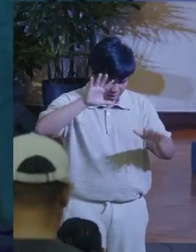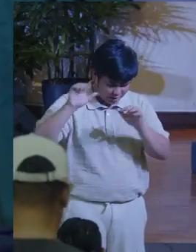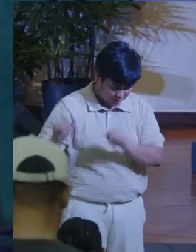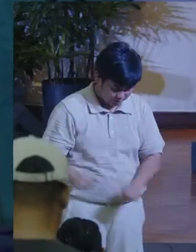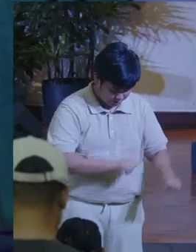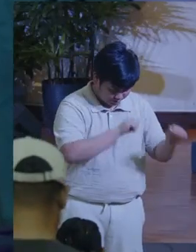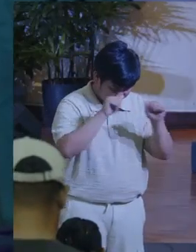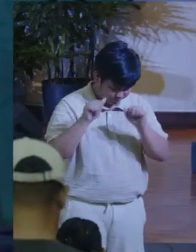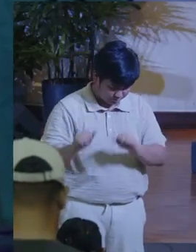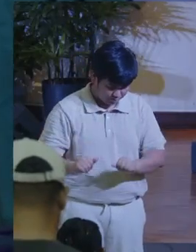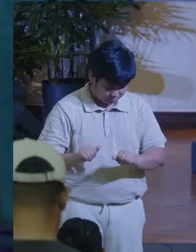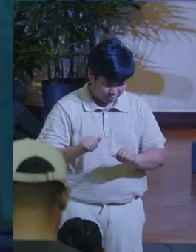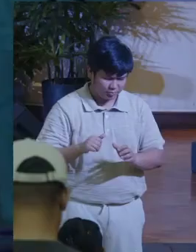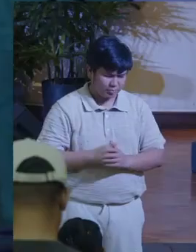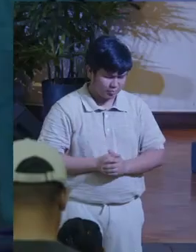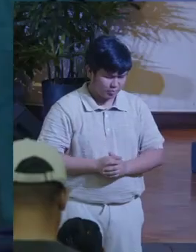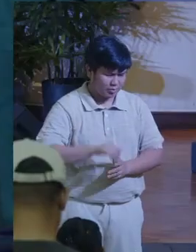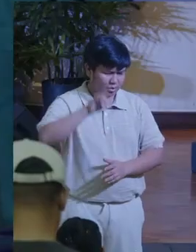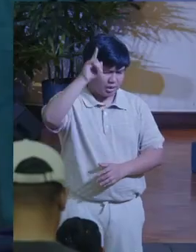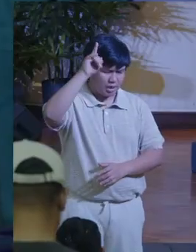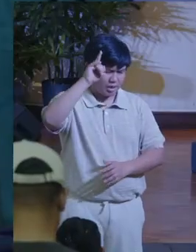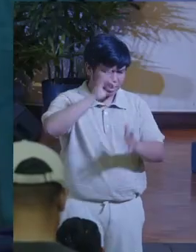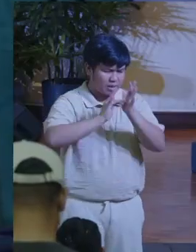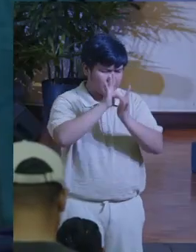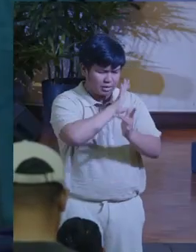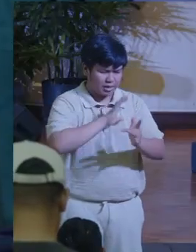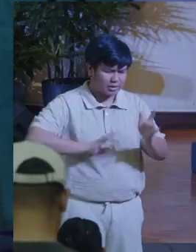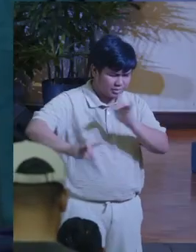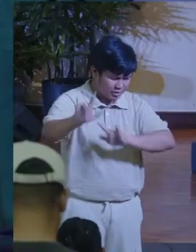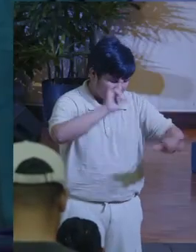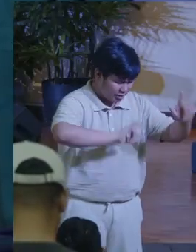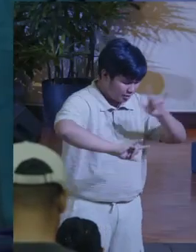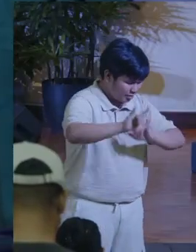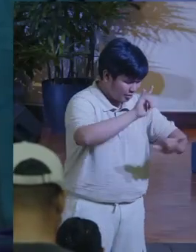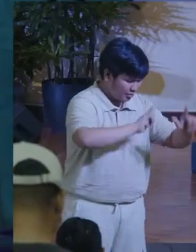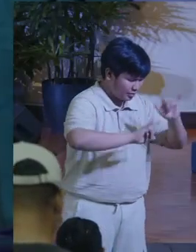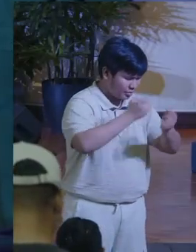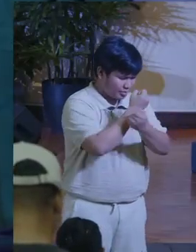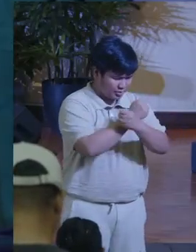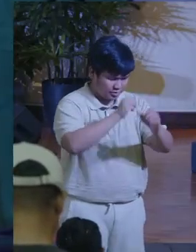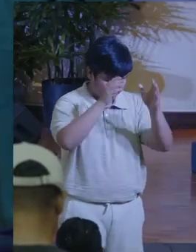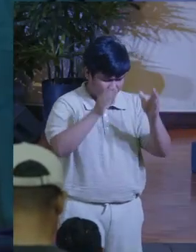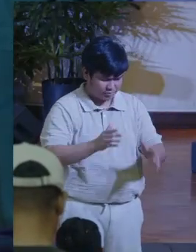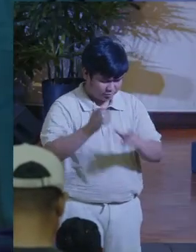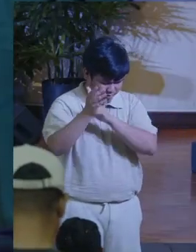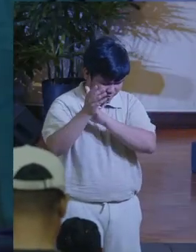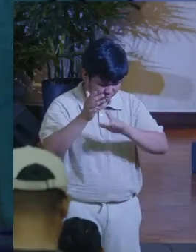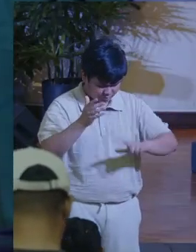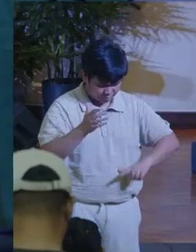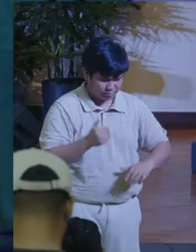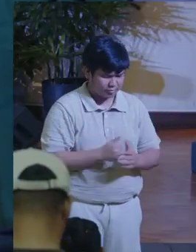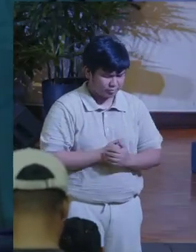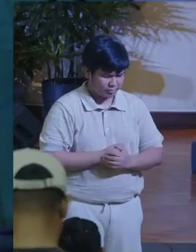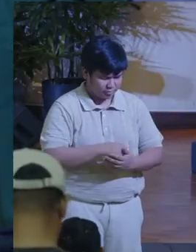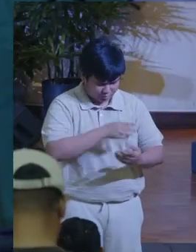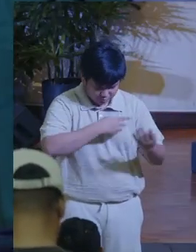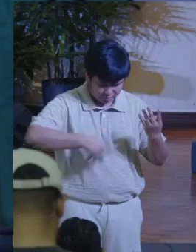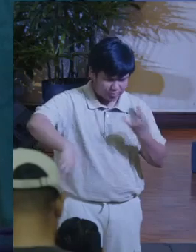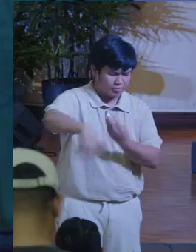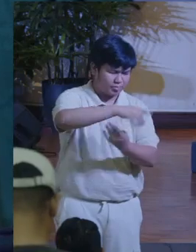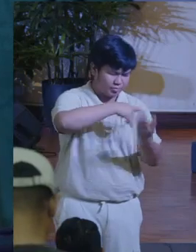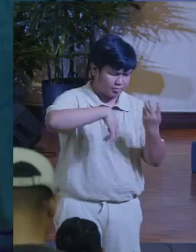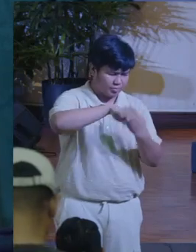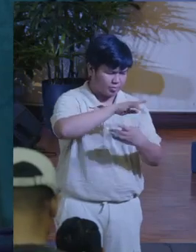lahat, ang pag-ibig at kagandang loob ng ating Panginoon at tagapagligtas na Jesucristo, at